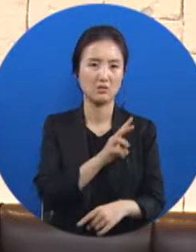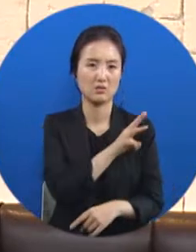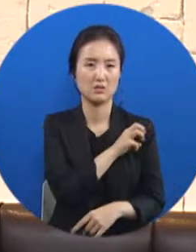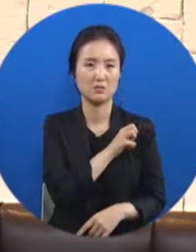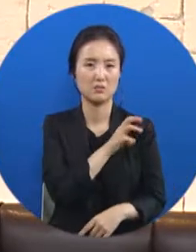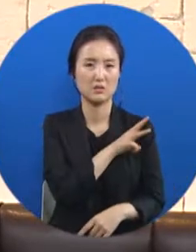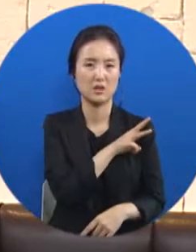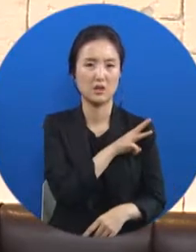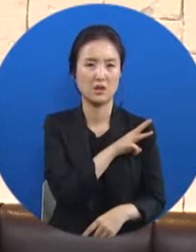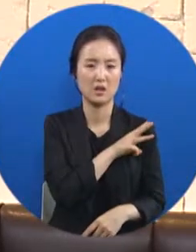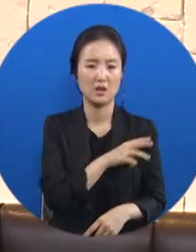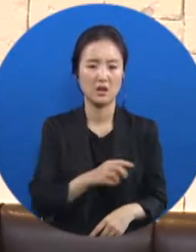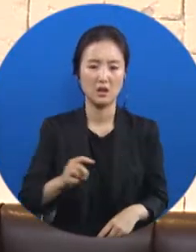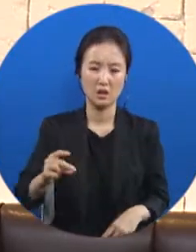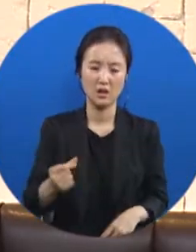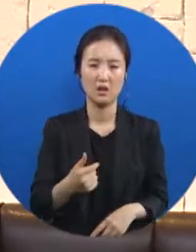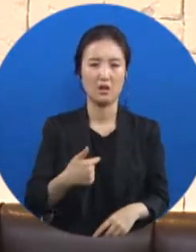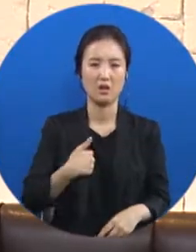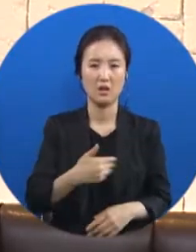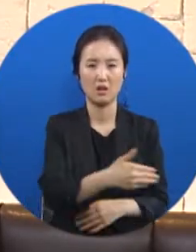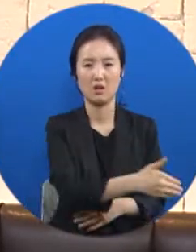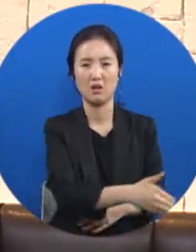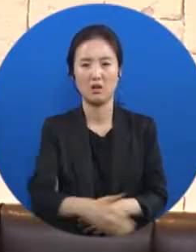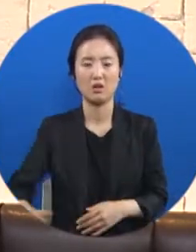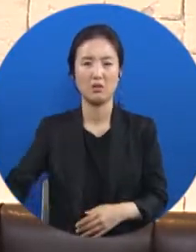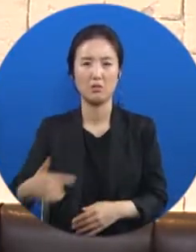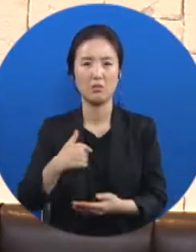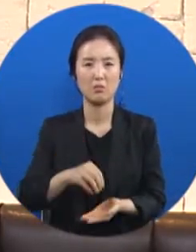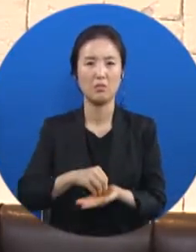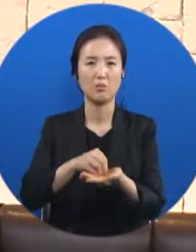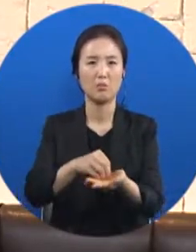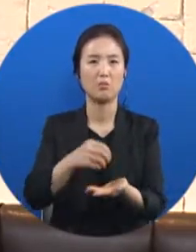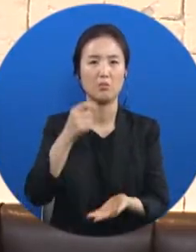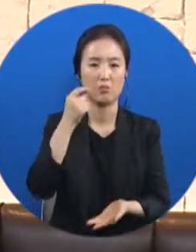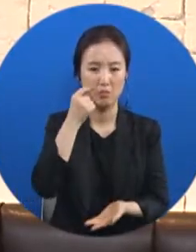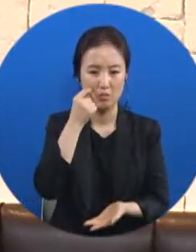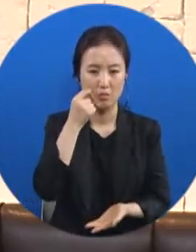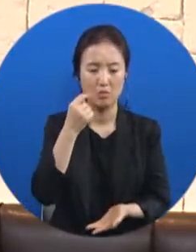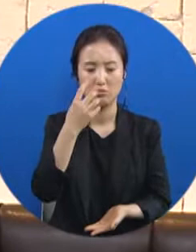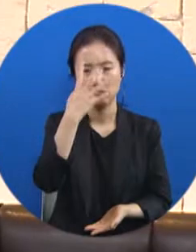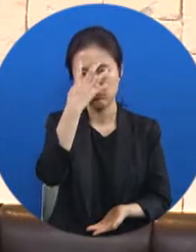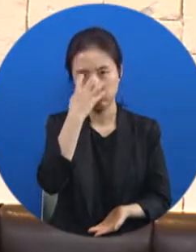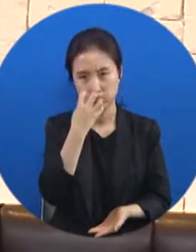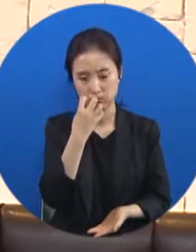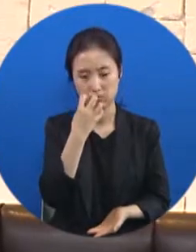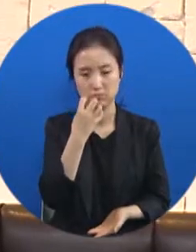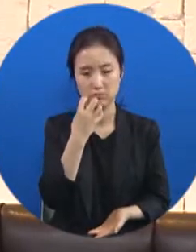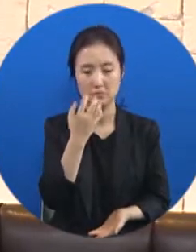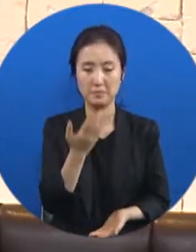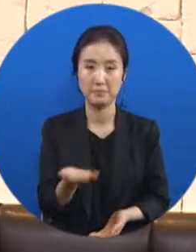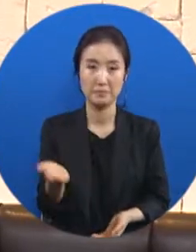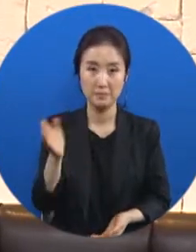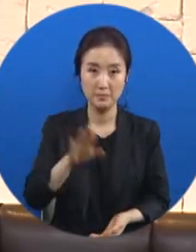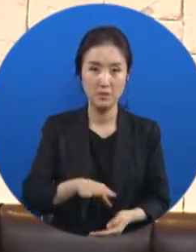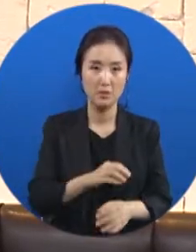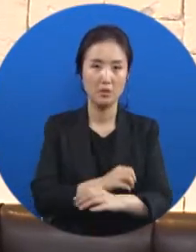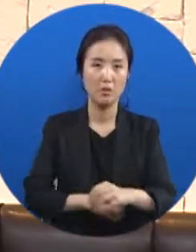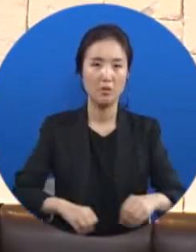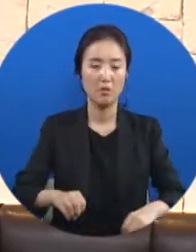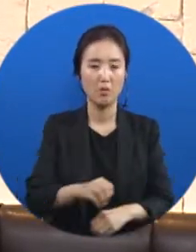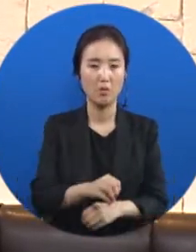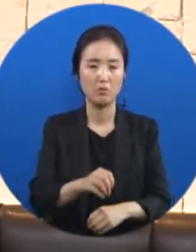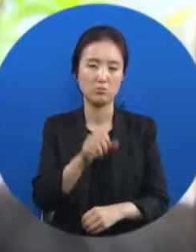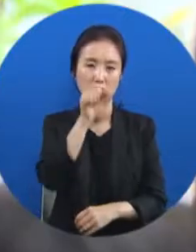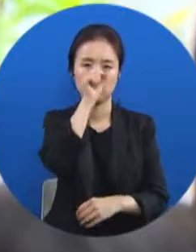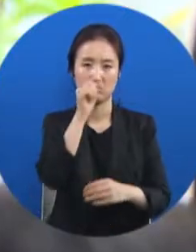32등까지 들어갔어요. 제 바로 앞에까지 가더라고. 못 가니까 너무 뭐 참 슬프죠. 하지만 그게 기회가 된 거거든요.